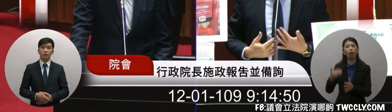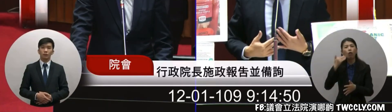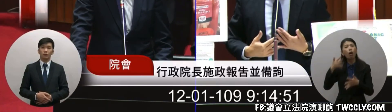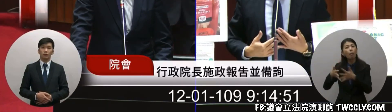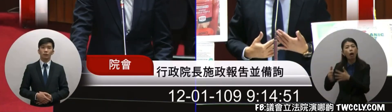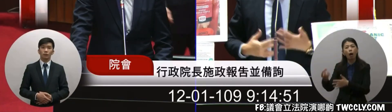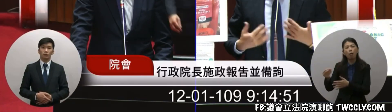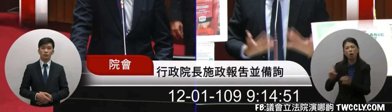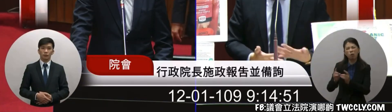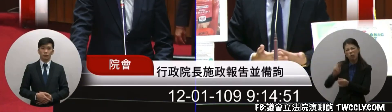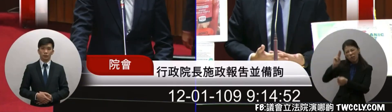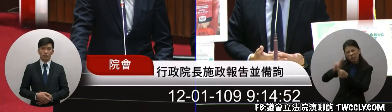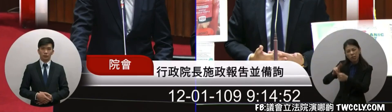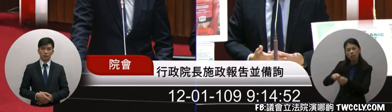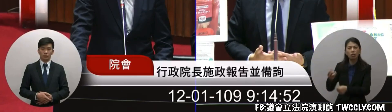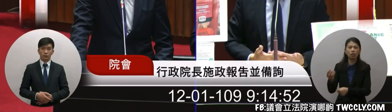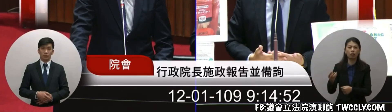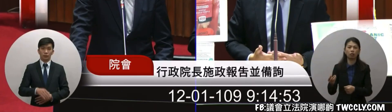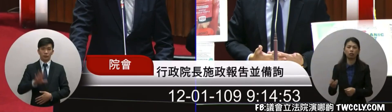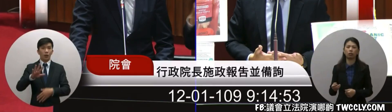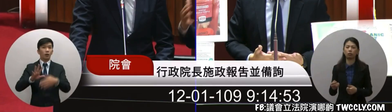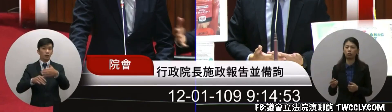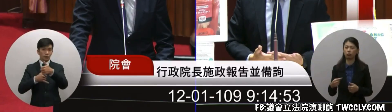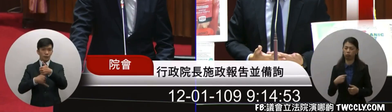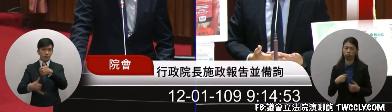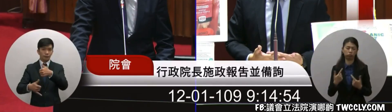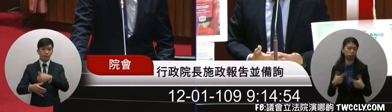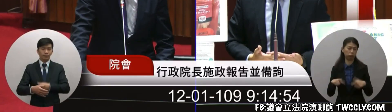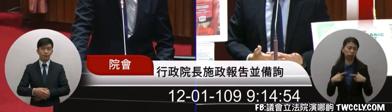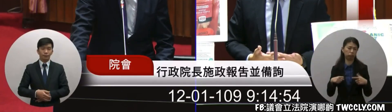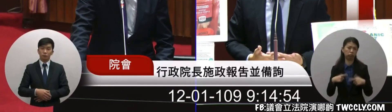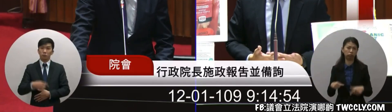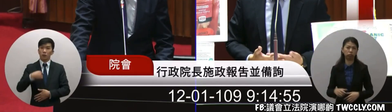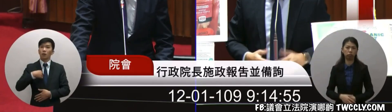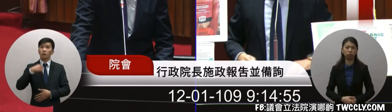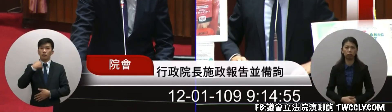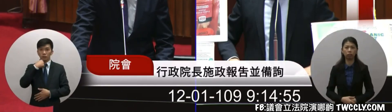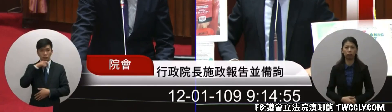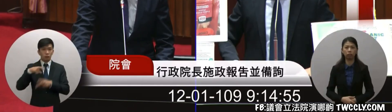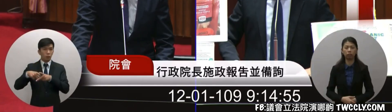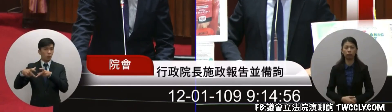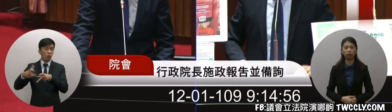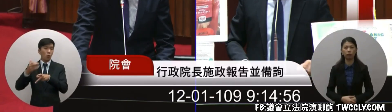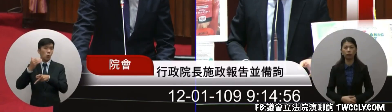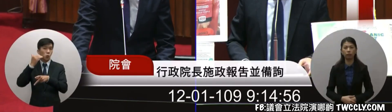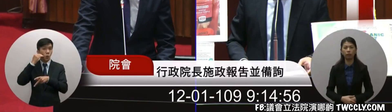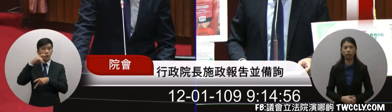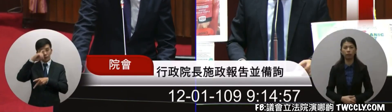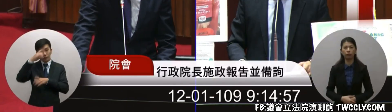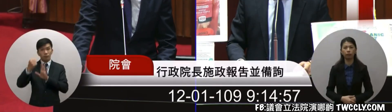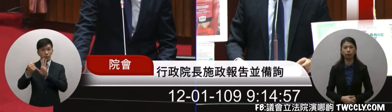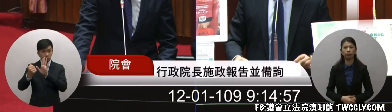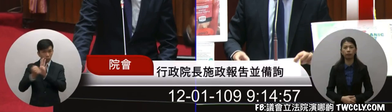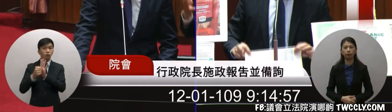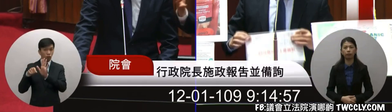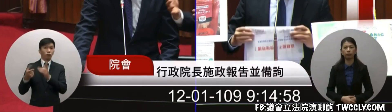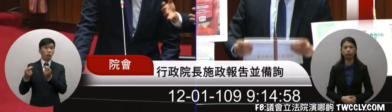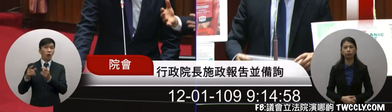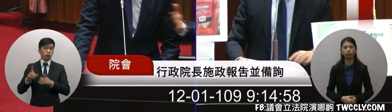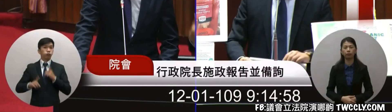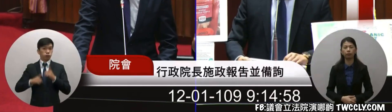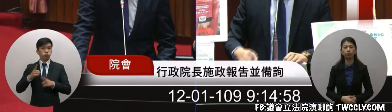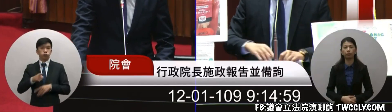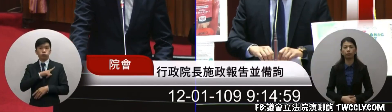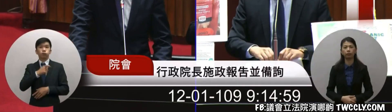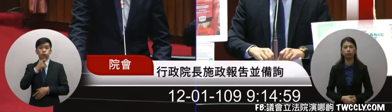们真的有点障碍，我们找他非关税障碍。 委员，那我们的厂商哈，如果要标示，这也都是自由。对，我们的